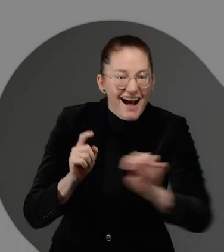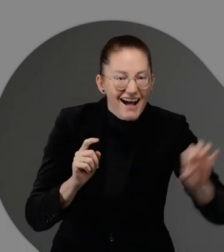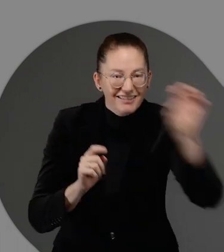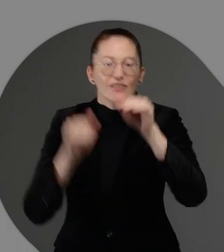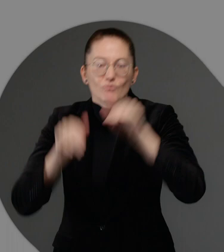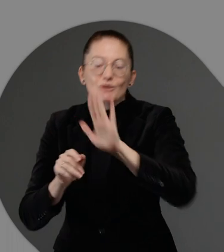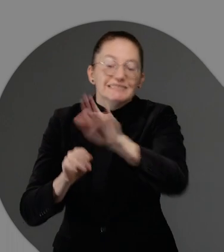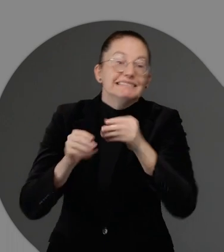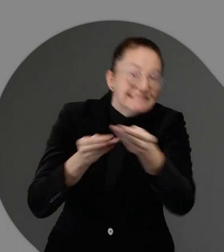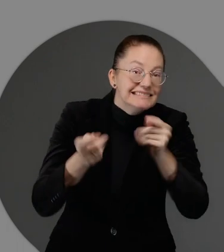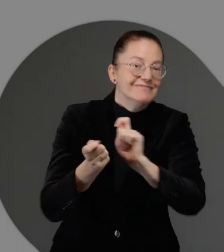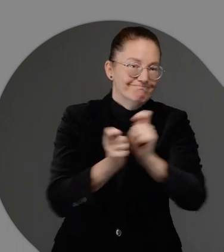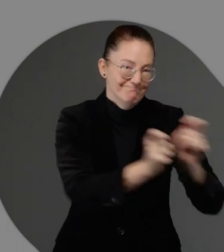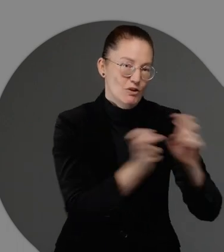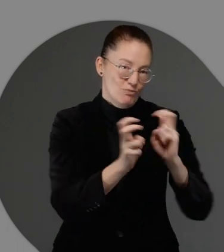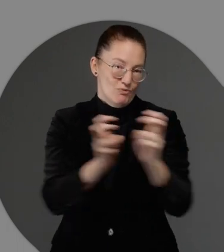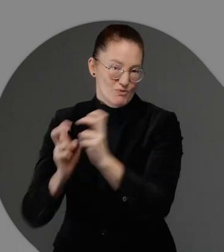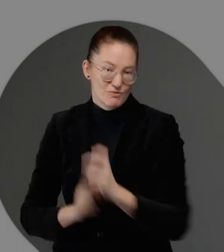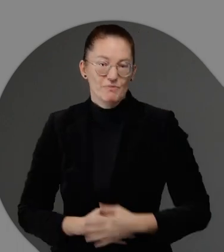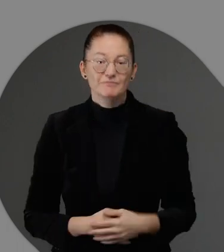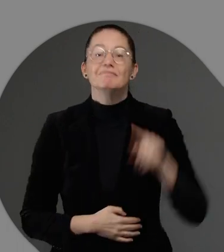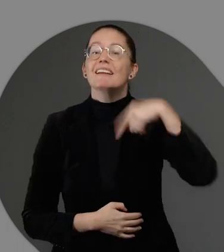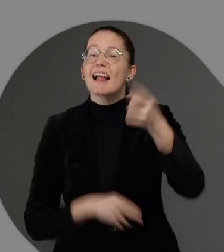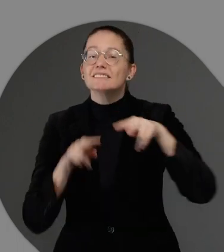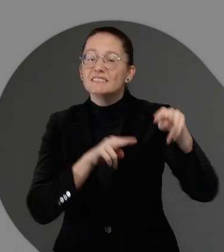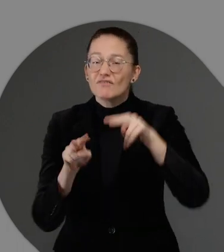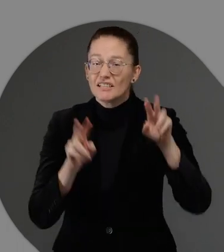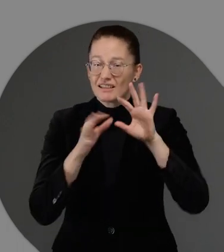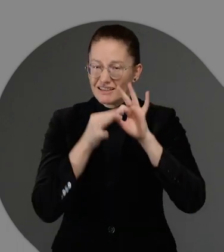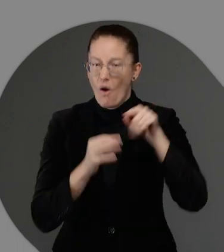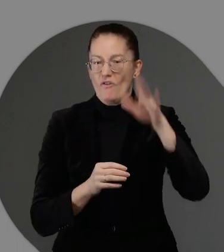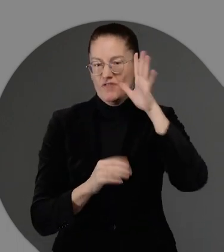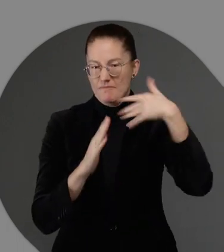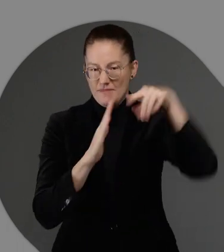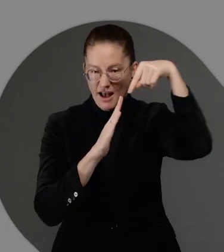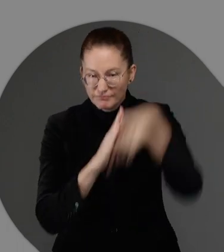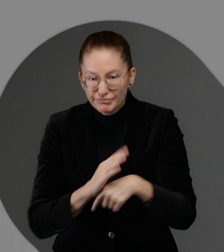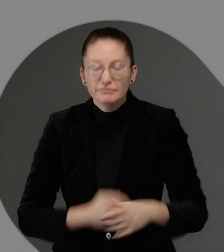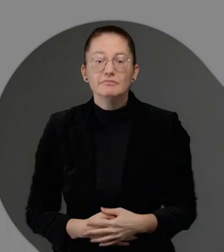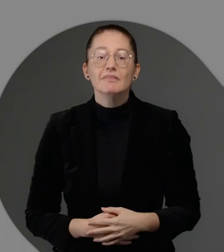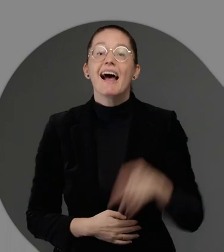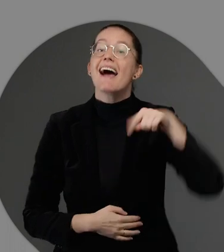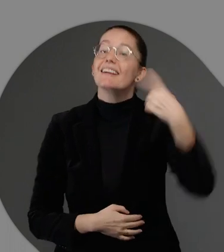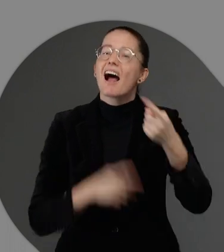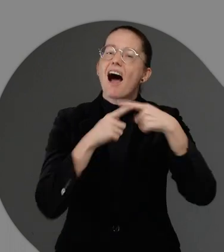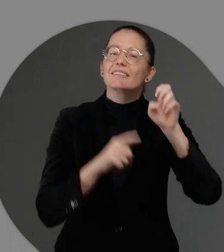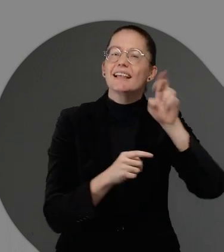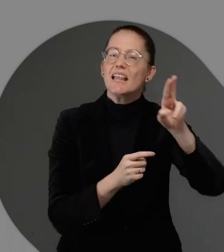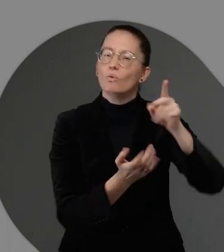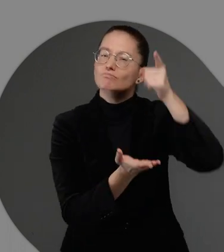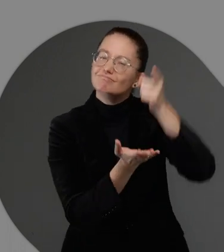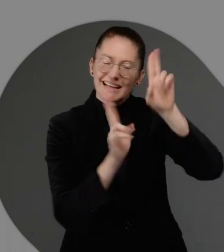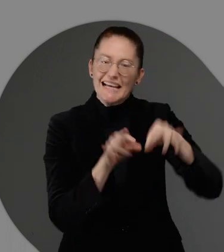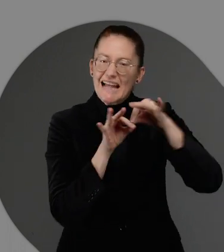und Gemeindeebene umsetzen. Im nächsten Video wird genauer auf das WZG eingegangen. Eine weitere EU-Direktive ist der